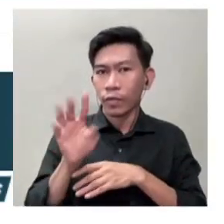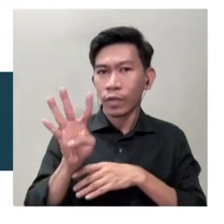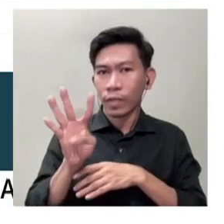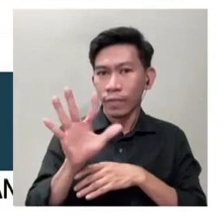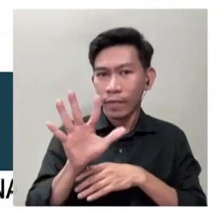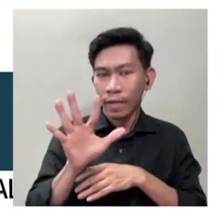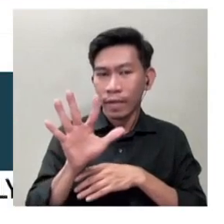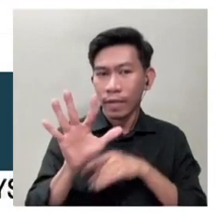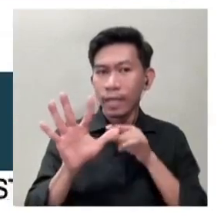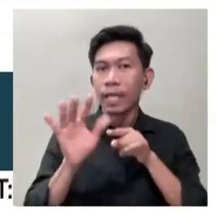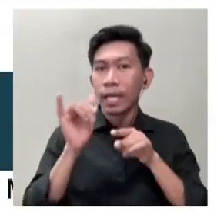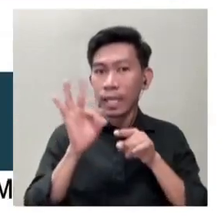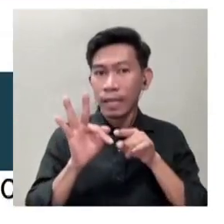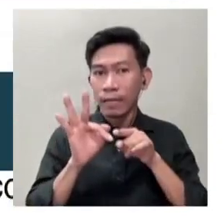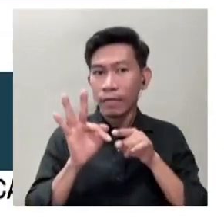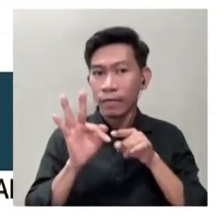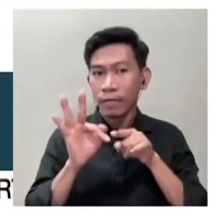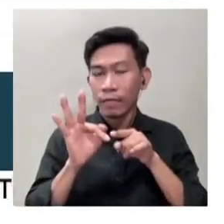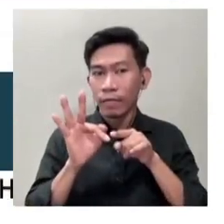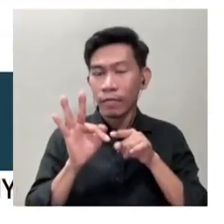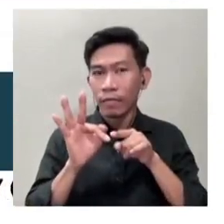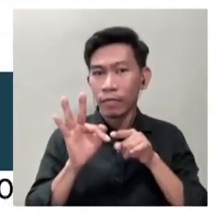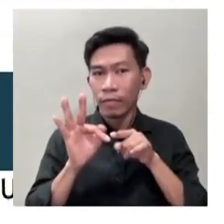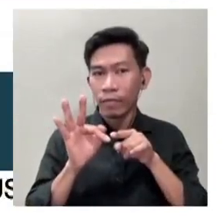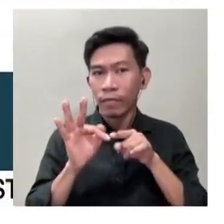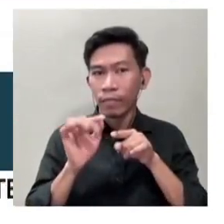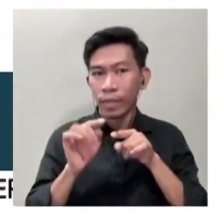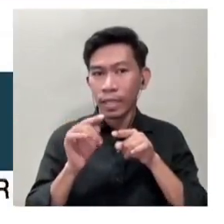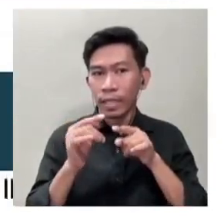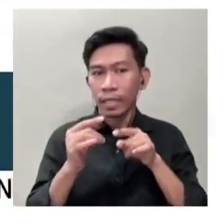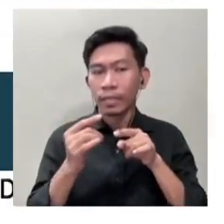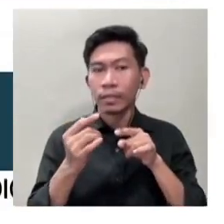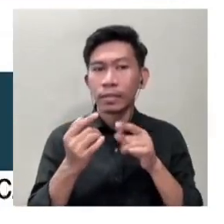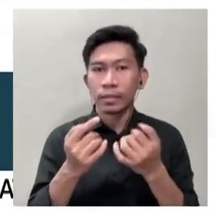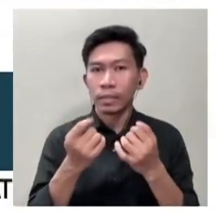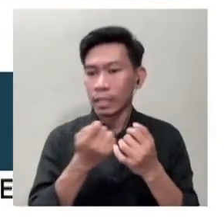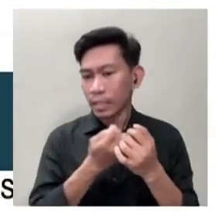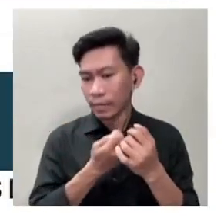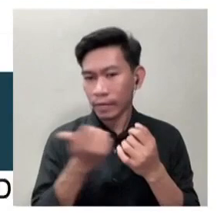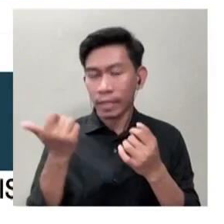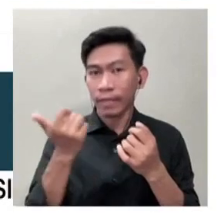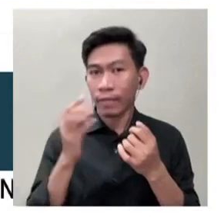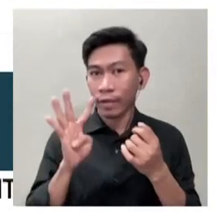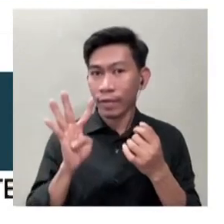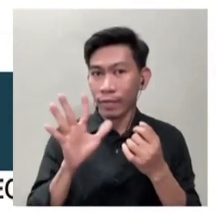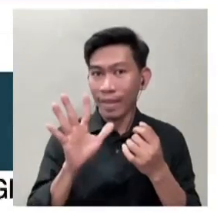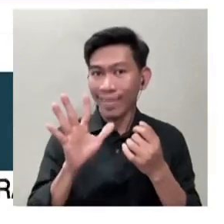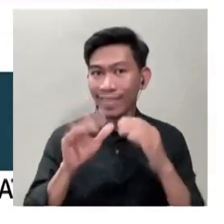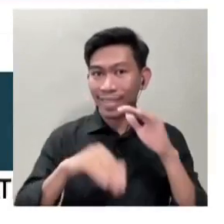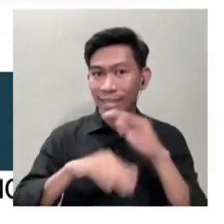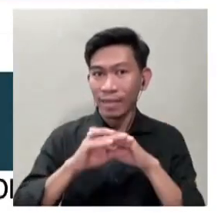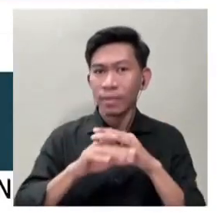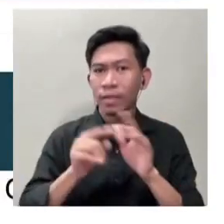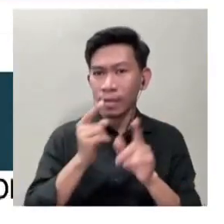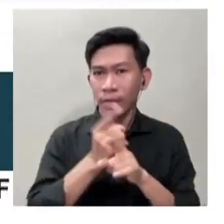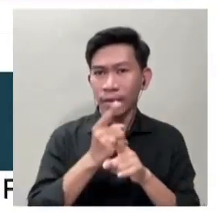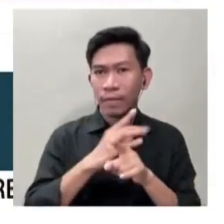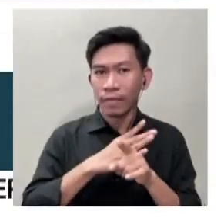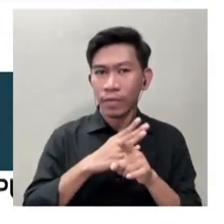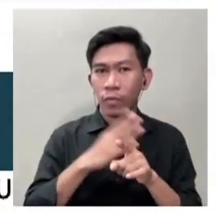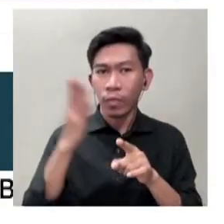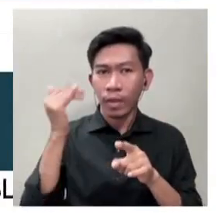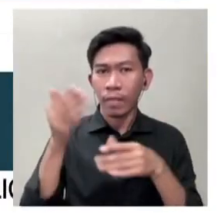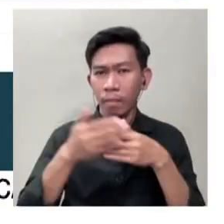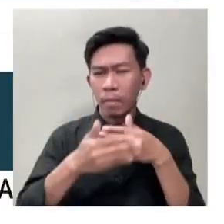na itong 45 pesos, tama lang kasi ang tinitingnan natin, baka bumaba pa yung farm gate